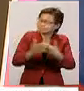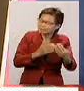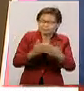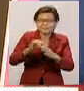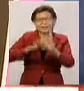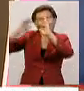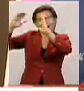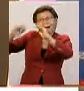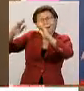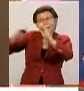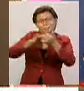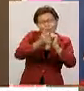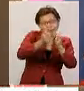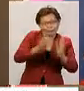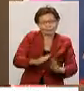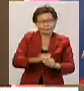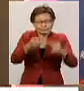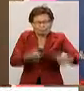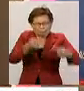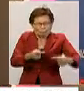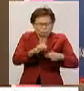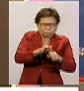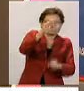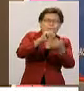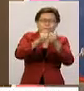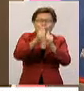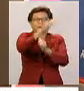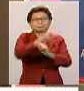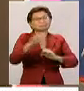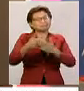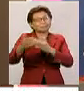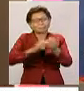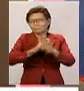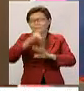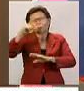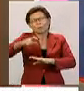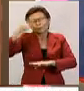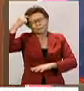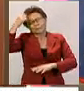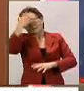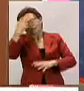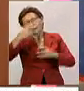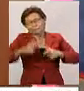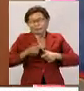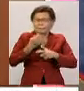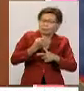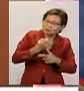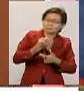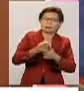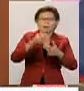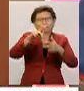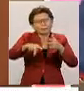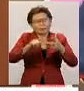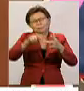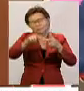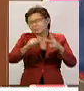berharap mereka akan bertanding dengan penuh semangat kesukanan tanpa memikirkan tentang soal pingat emas Perak atau